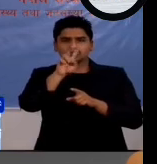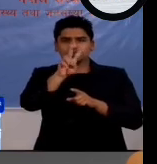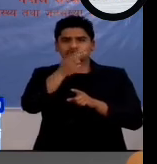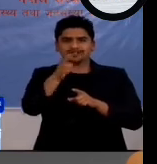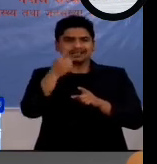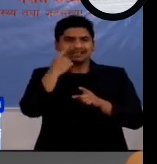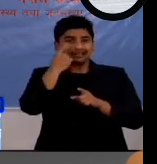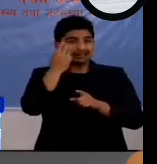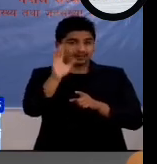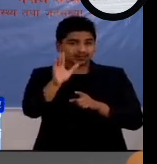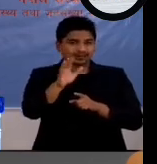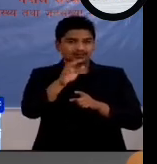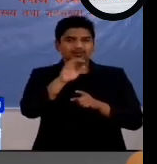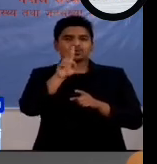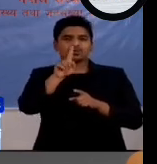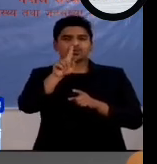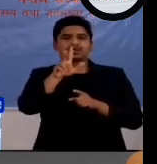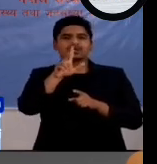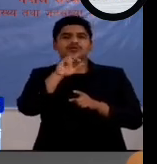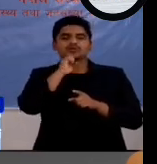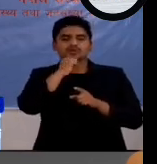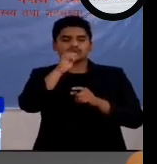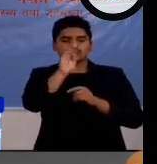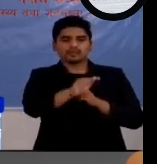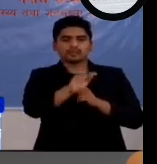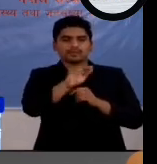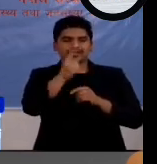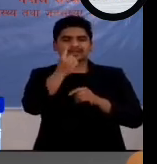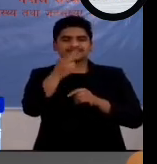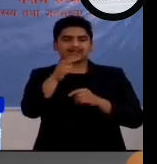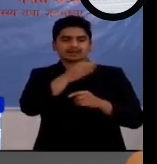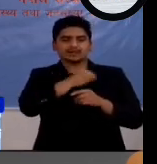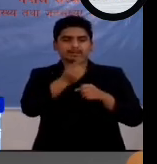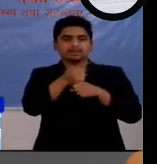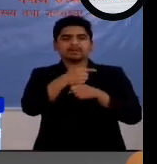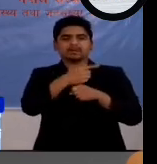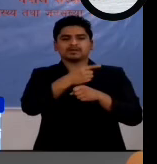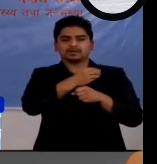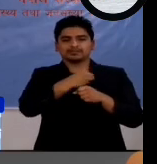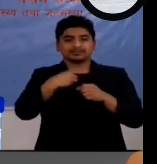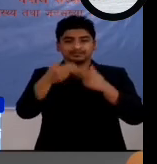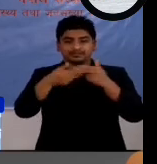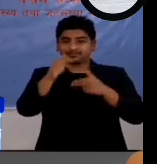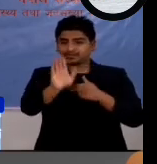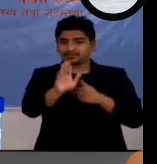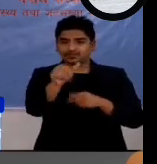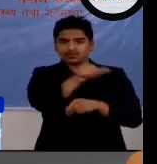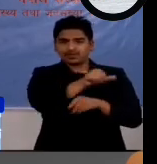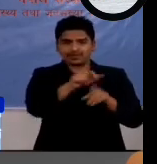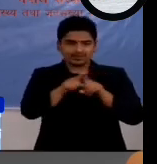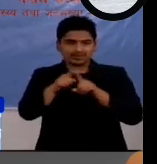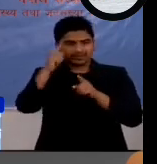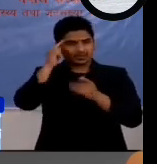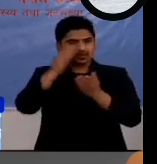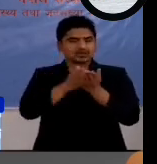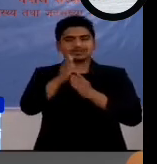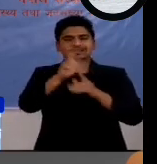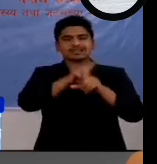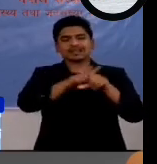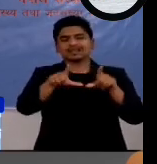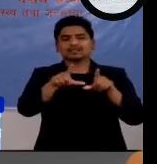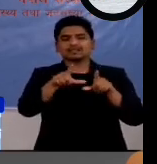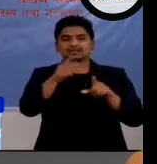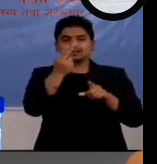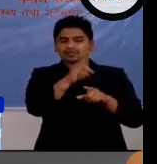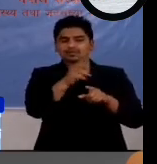जनामा देखिँदा 18 वर्षभन्दा कम उमेरका 1 जना हाल वीरगञ्जमा उपचाररत हुनुहुन्छ। उहाँ पनि लक्षण बिनाको